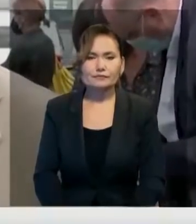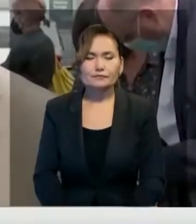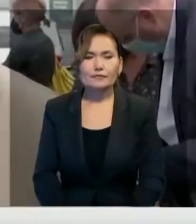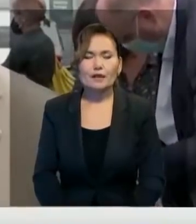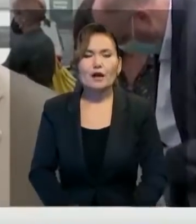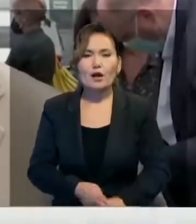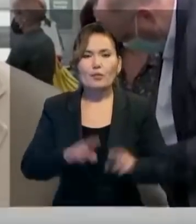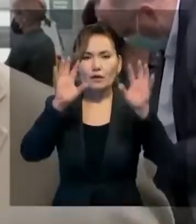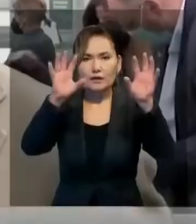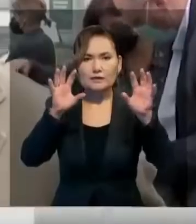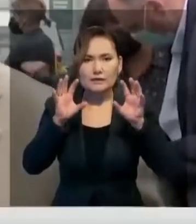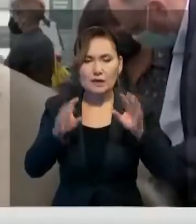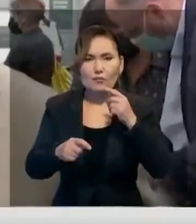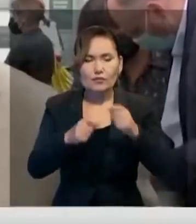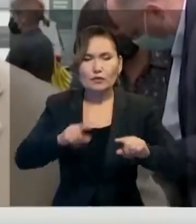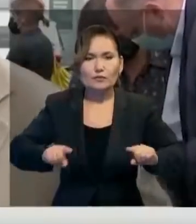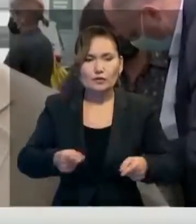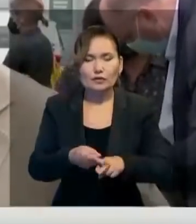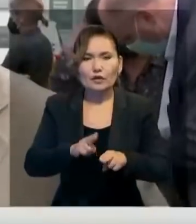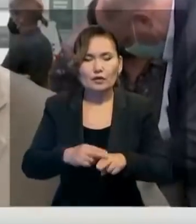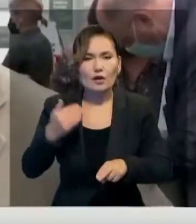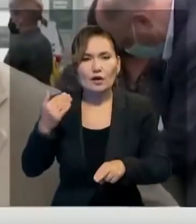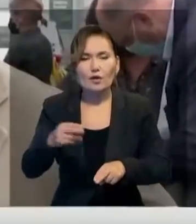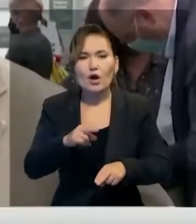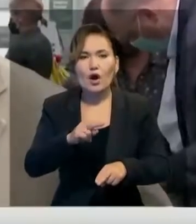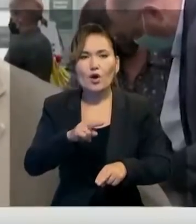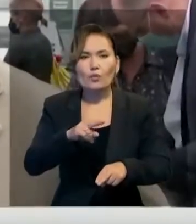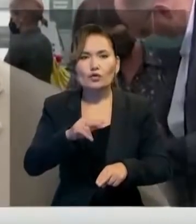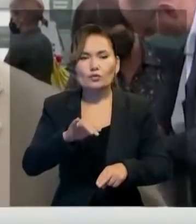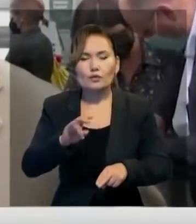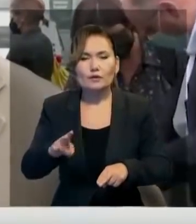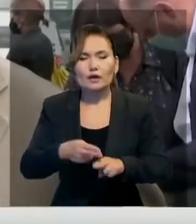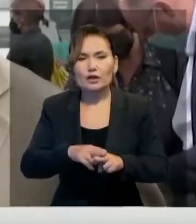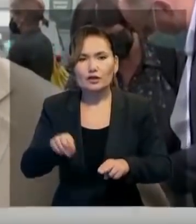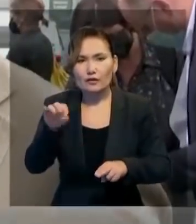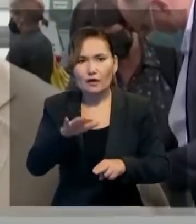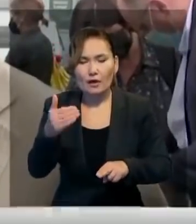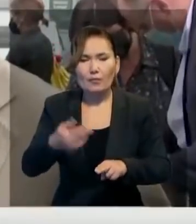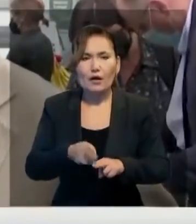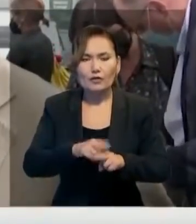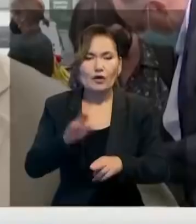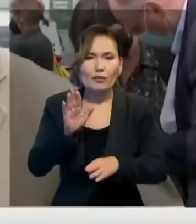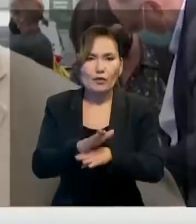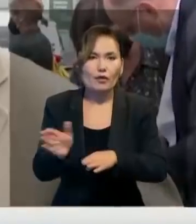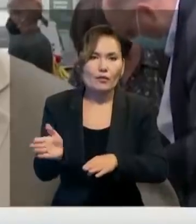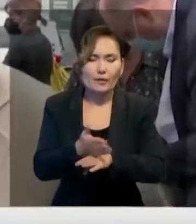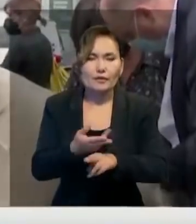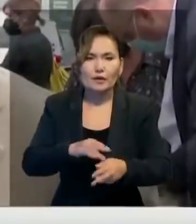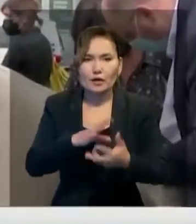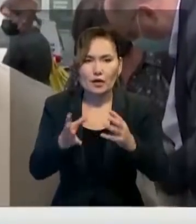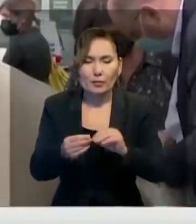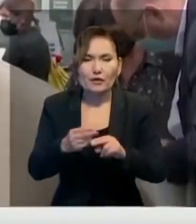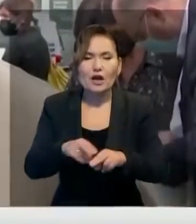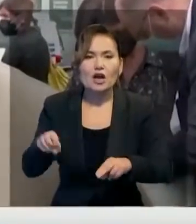Бұл заңсыз тұтқындау. Себебі Карлос Пучдемонды қамауға алу туралы Еуропалық бұйрықтың күші жойылған. Люксембургта